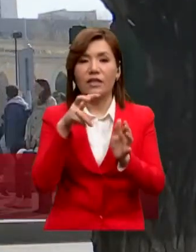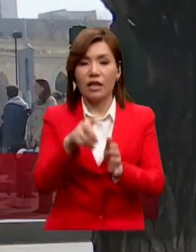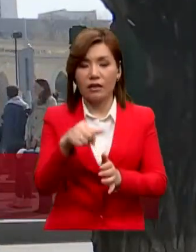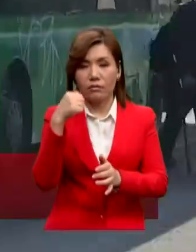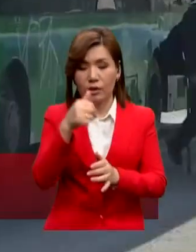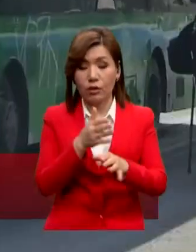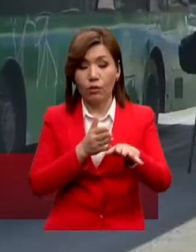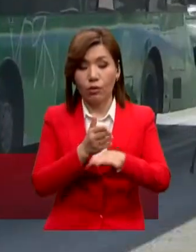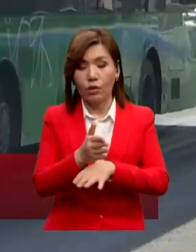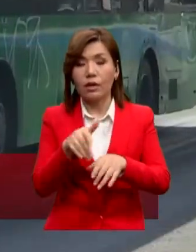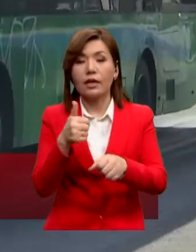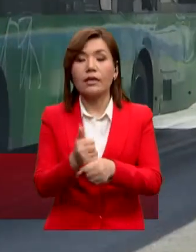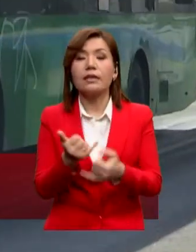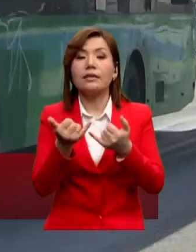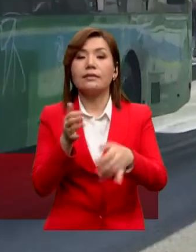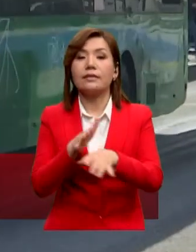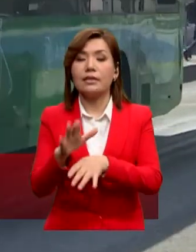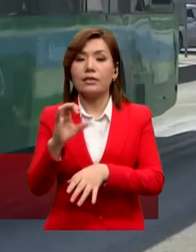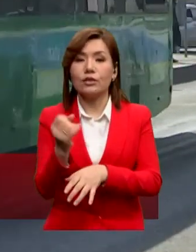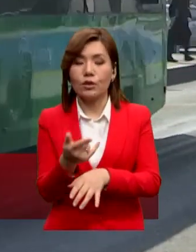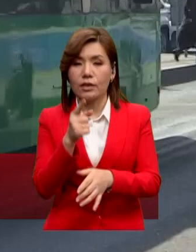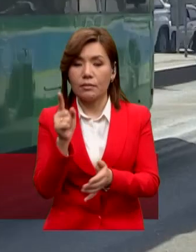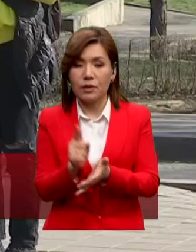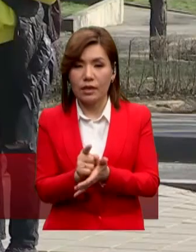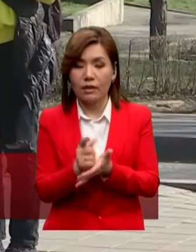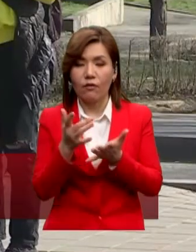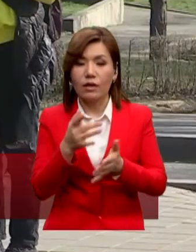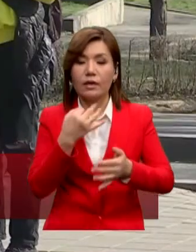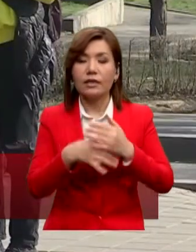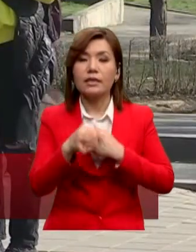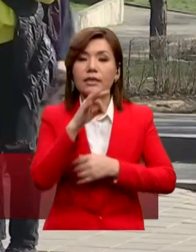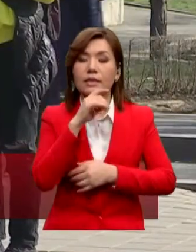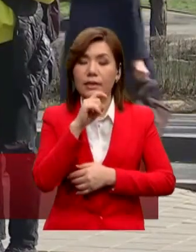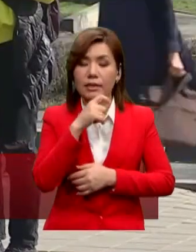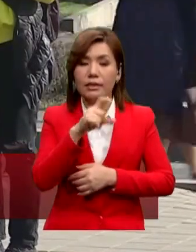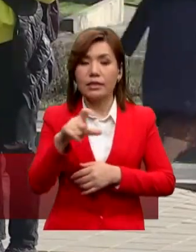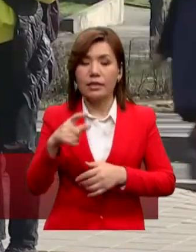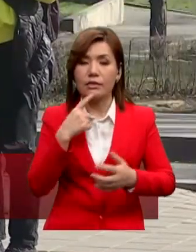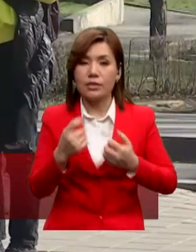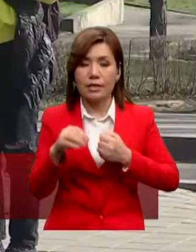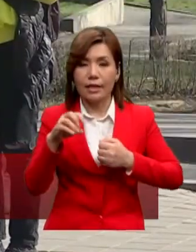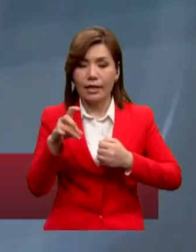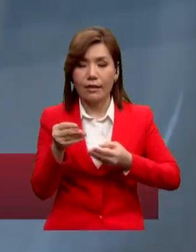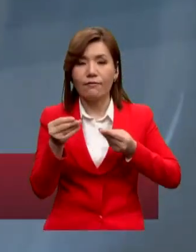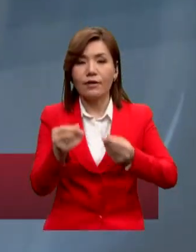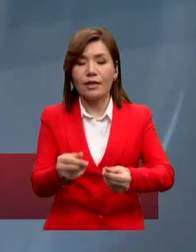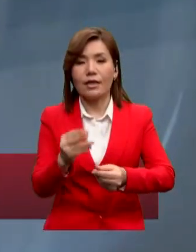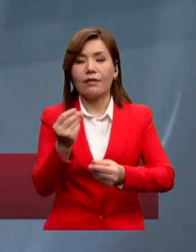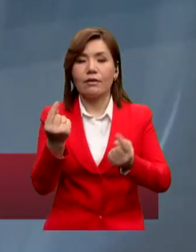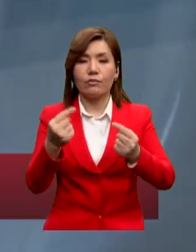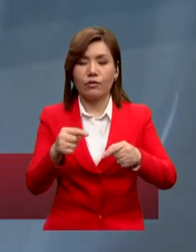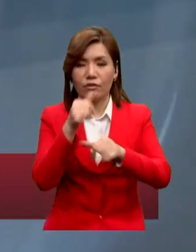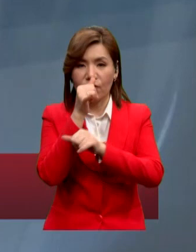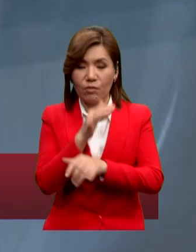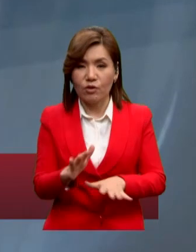и направляются в основном на исполнение социальных обязательств. По словам экономистов, сильный тенге никак не может повлиять на инфляцию